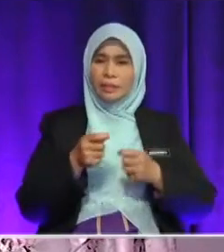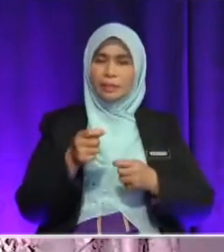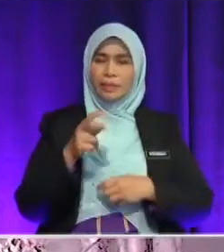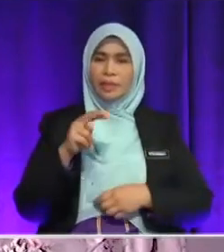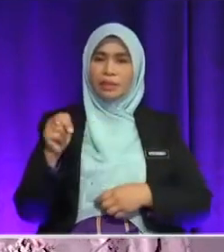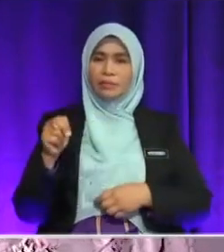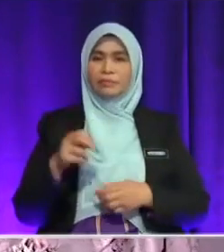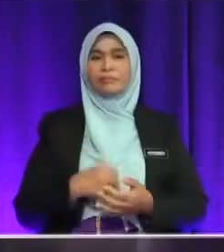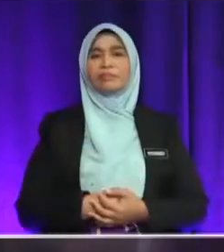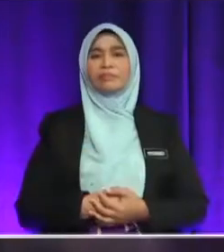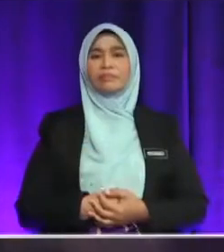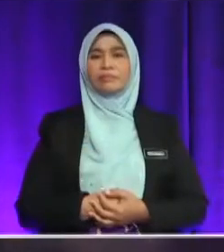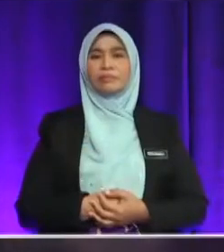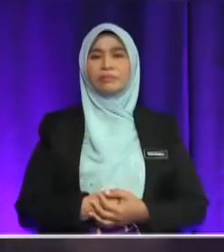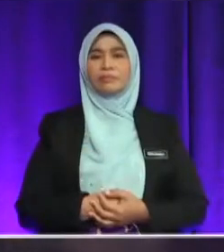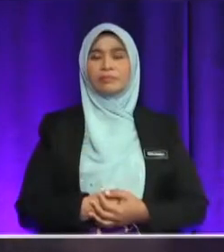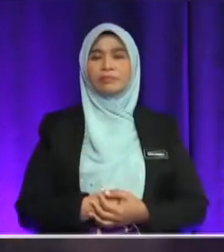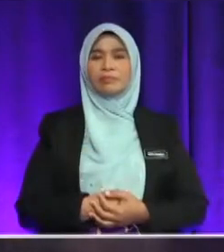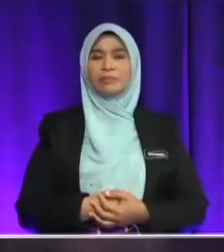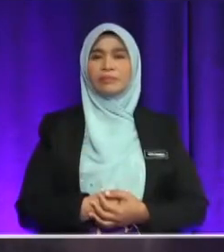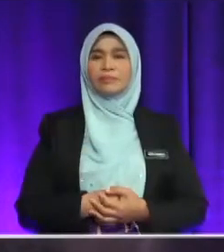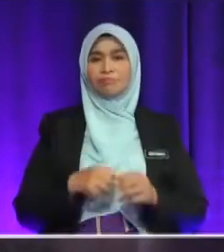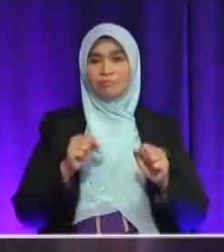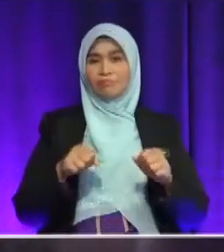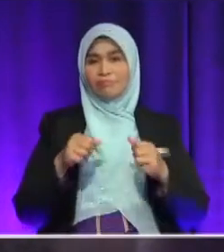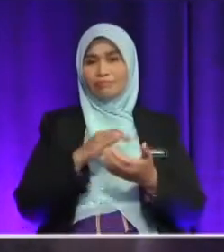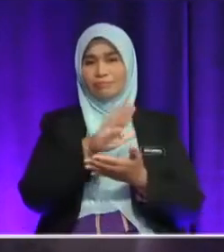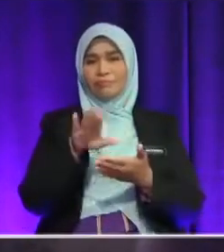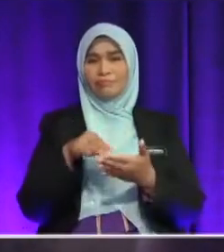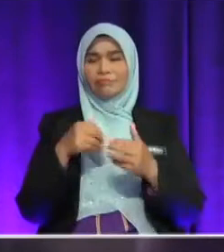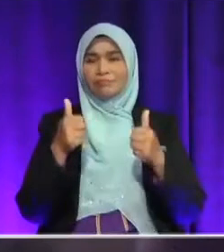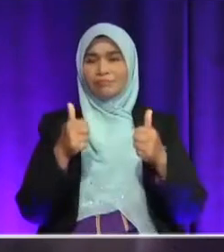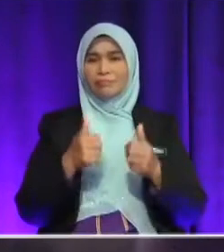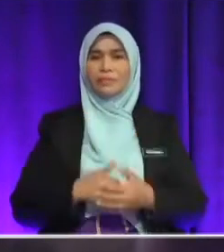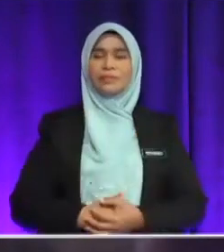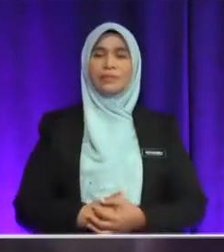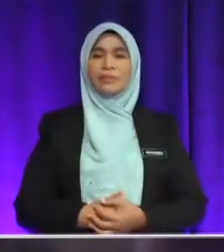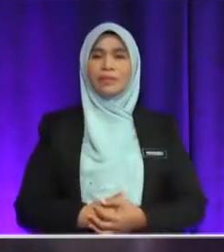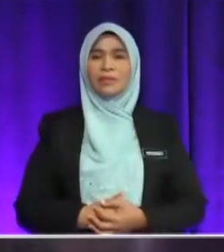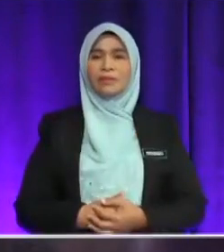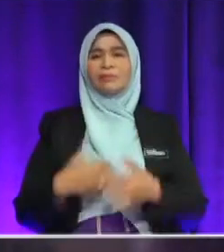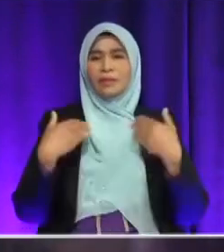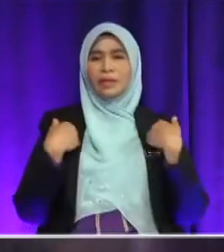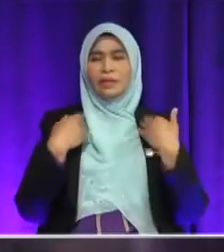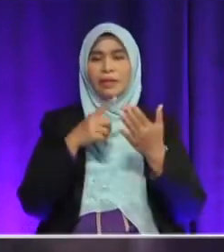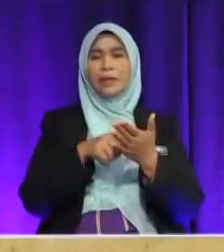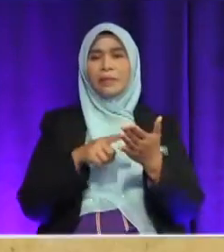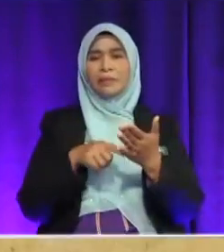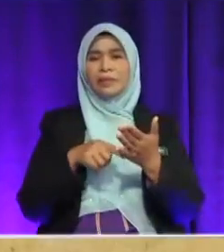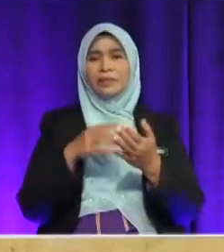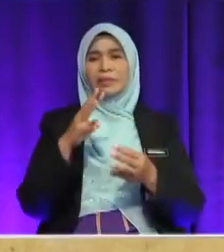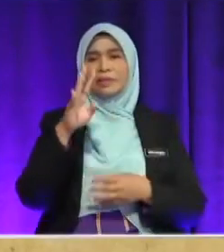boleh semua hai oke oke bagus Java putar yang anak muda Ustadzah nak kongsikan